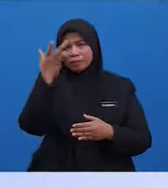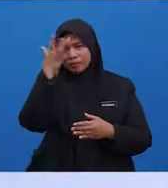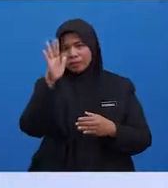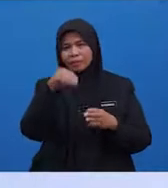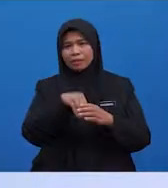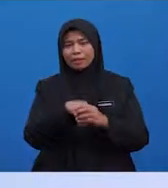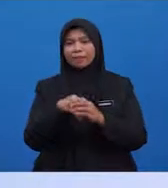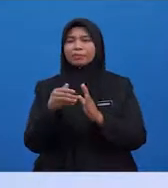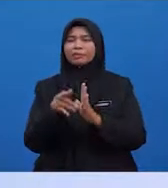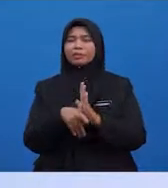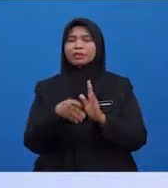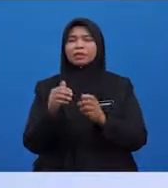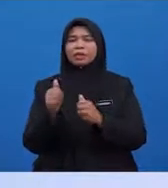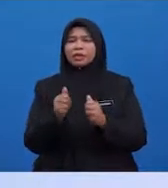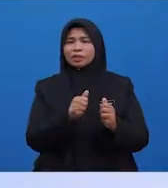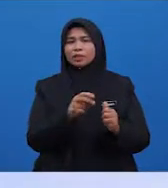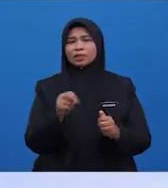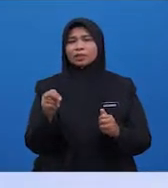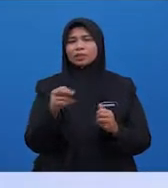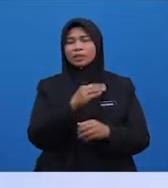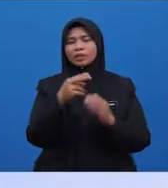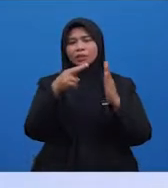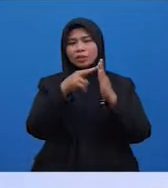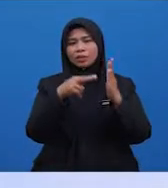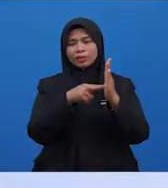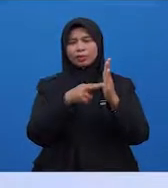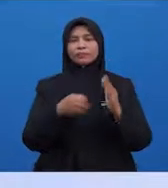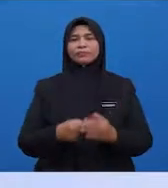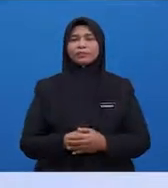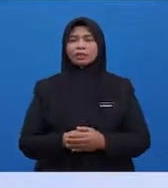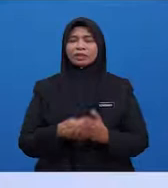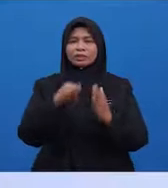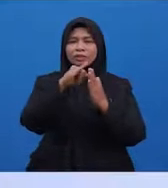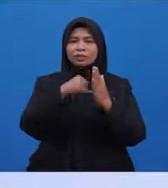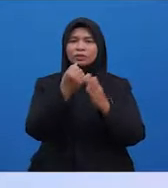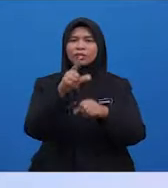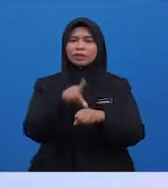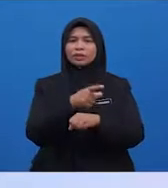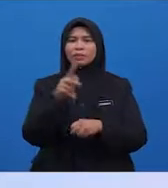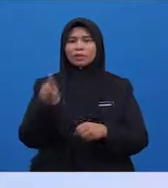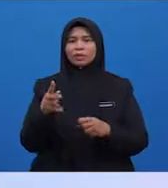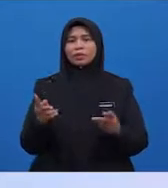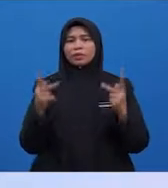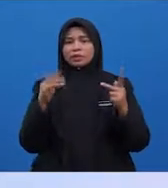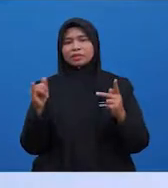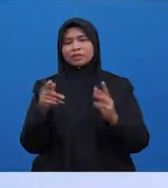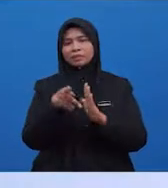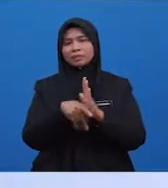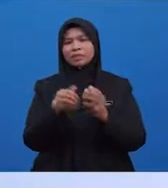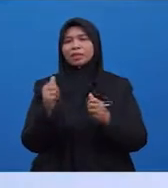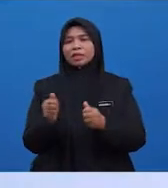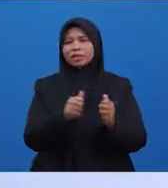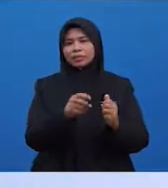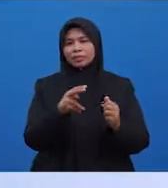peraturan dan undang-undang permainan. Jurulatih perlu menguasai peraturan-peraturan dalam